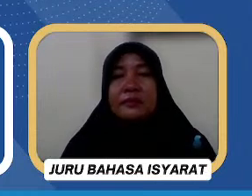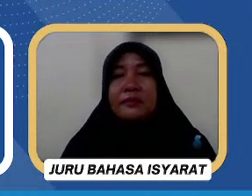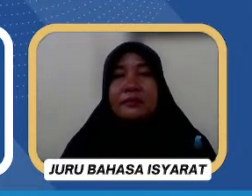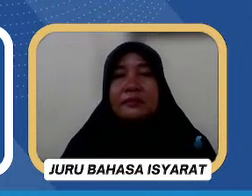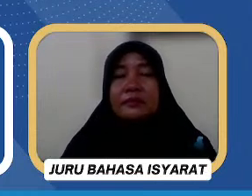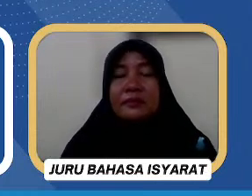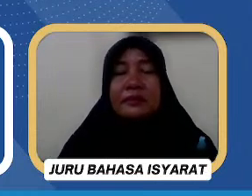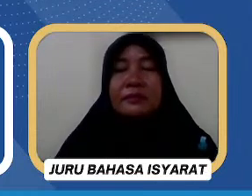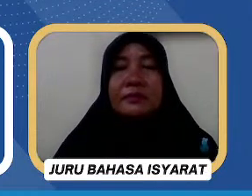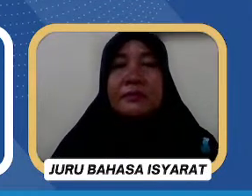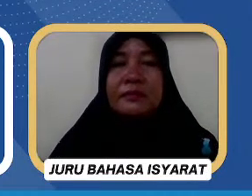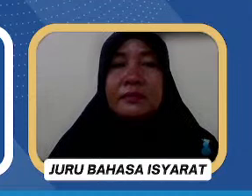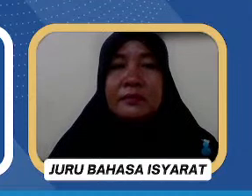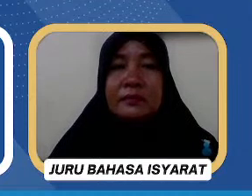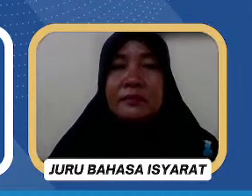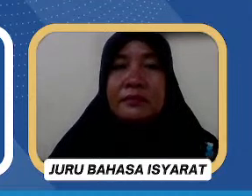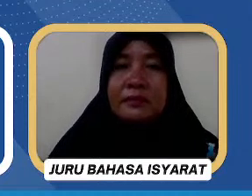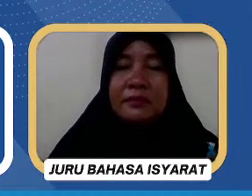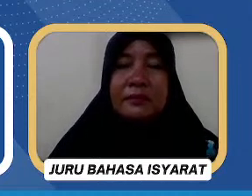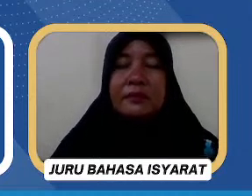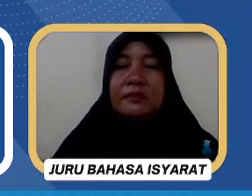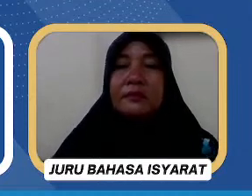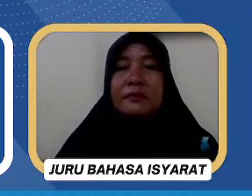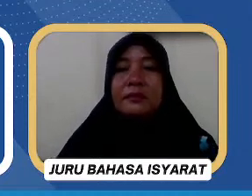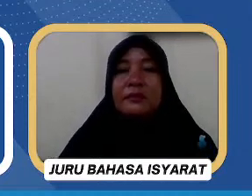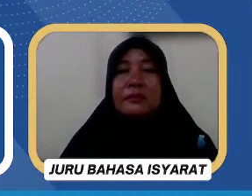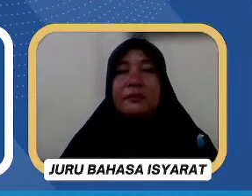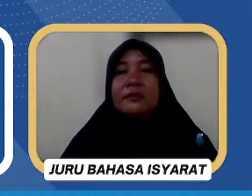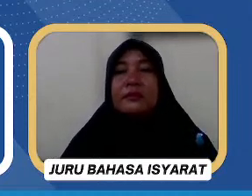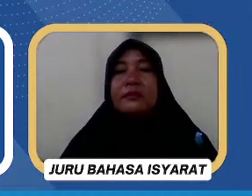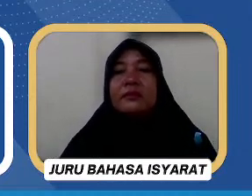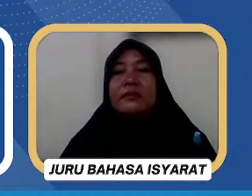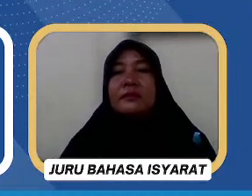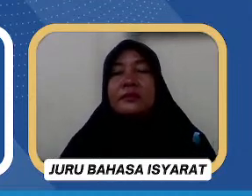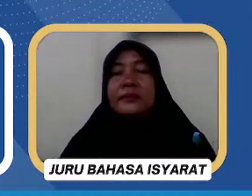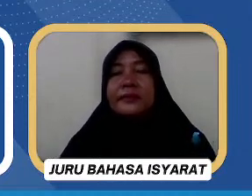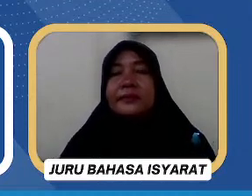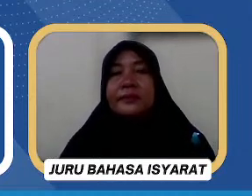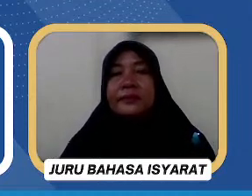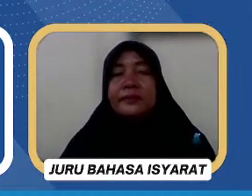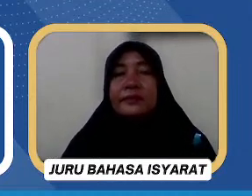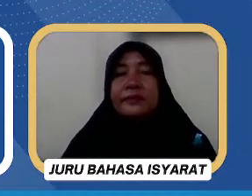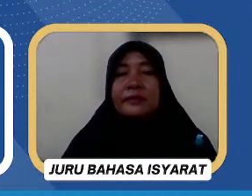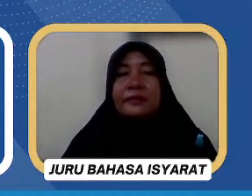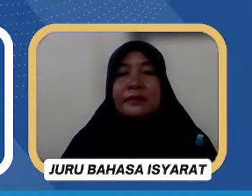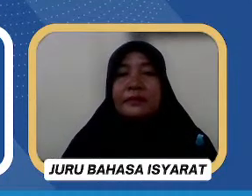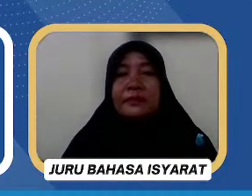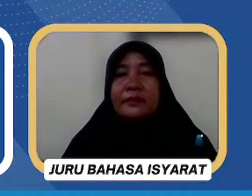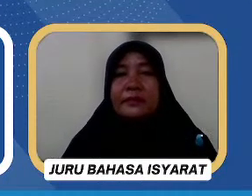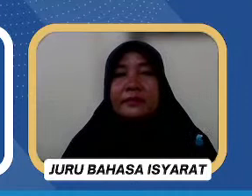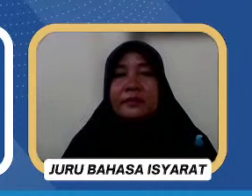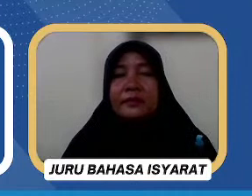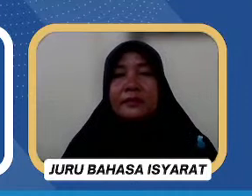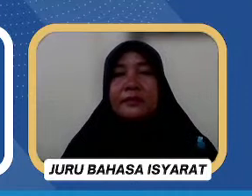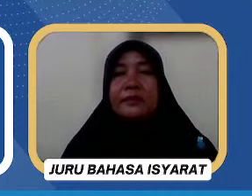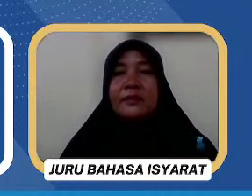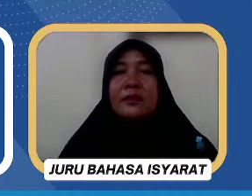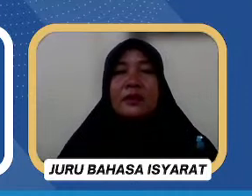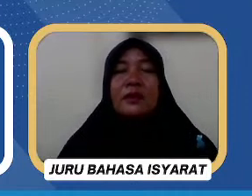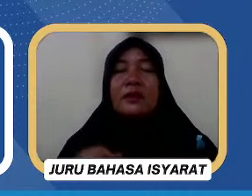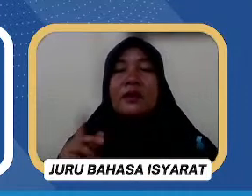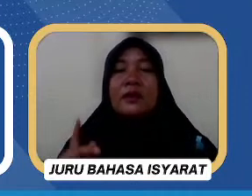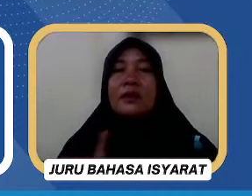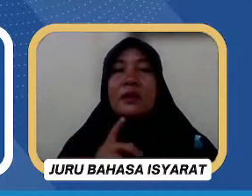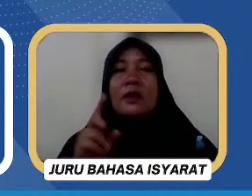kelompok sosial, bagaimana kita berbuat yang baik sehingga moral kita tetap bagus, emas tetap emas, intan tetap intan